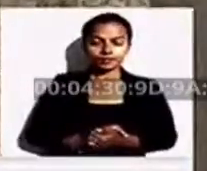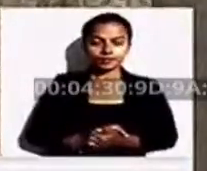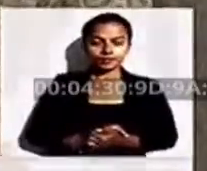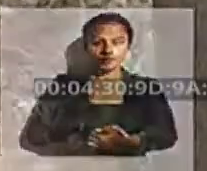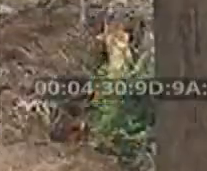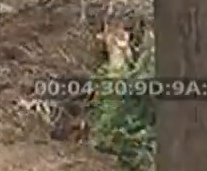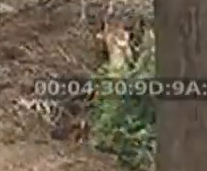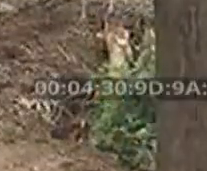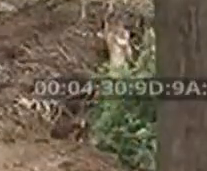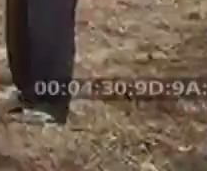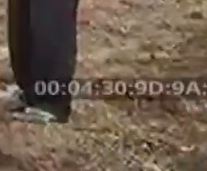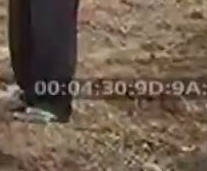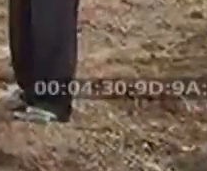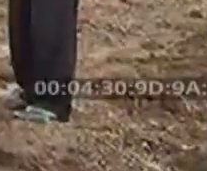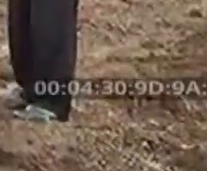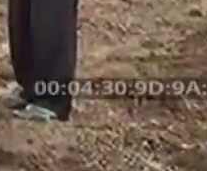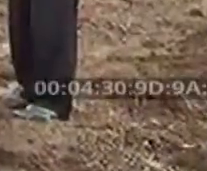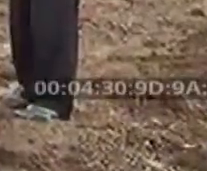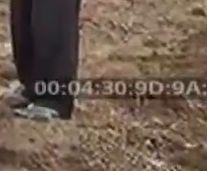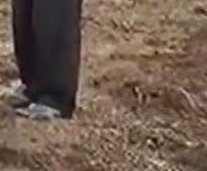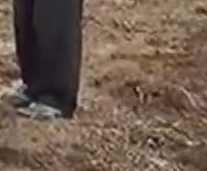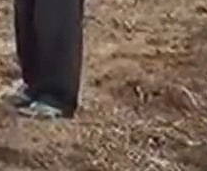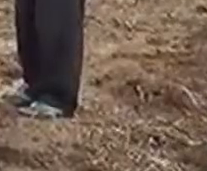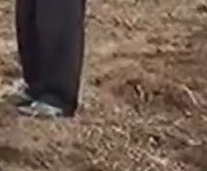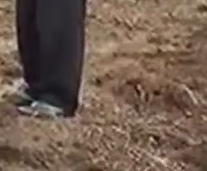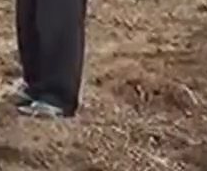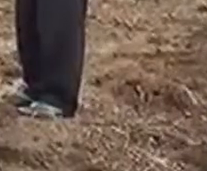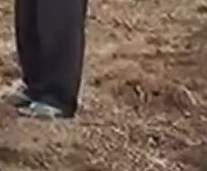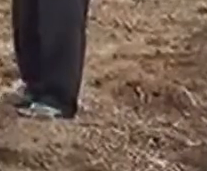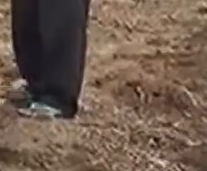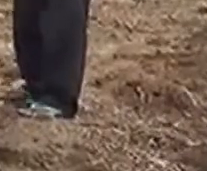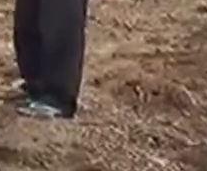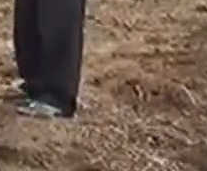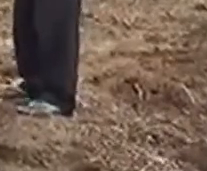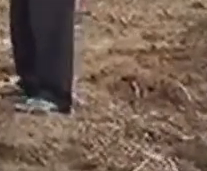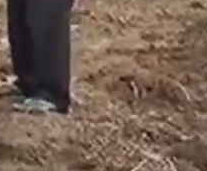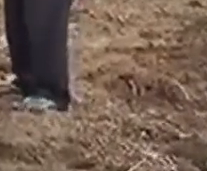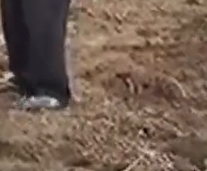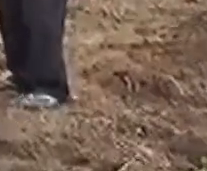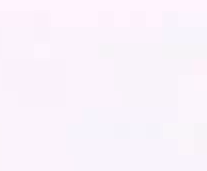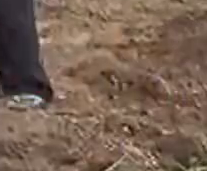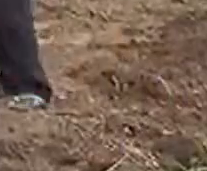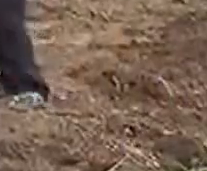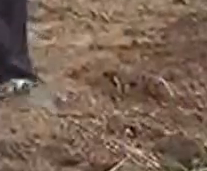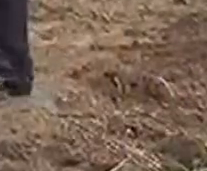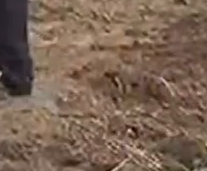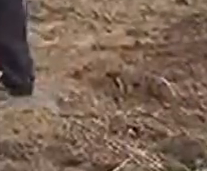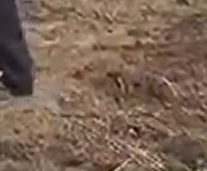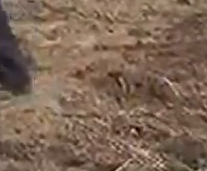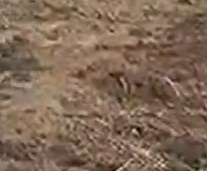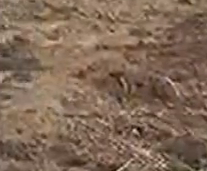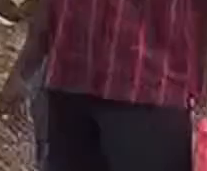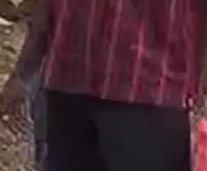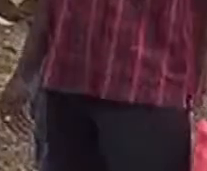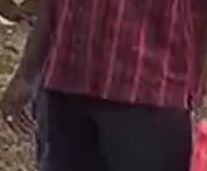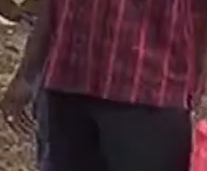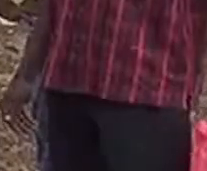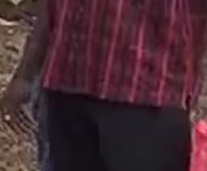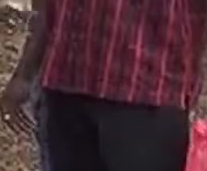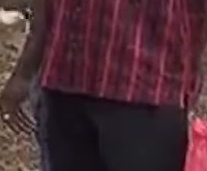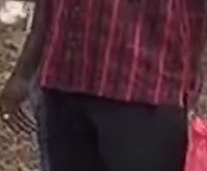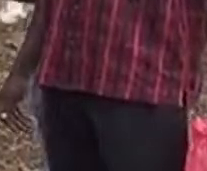මොකද මේ කරන වැඩේ තේරුම මේ වැඩේ කරාම අපේ ජාතික සම්පත මේ බෑගින් නිකර ඇයි මේක කරන්නේ